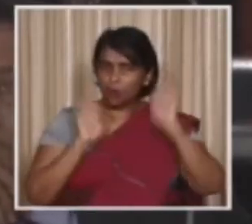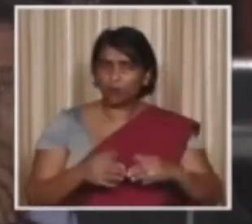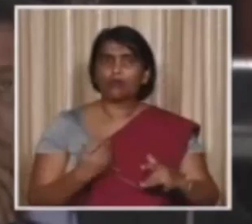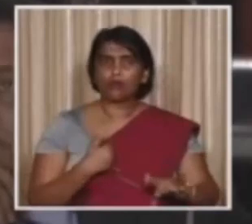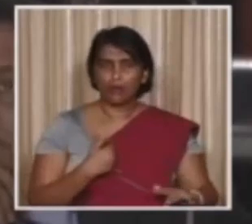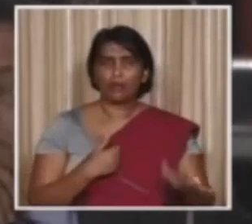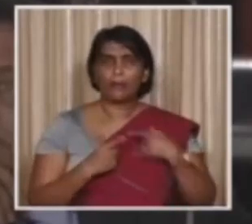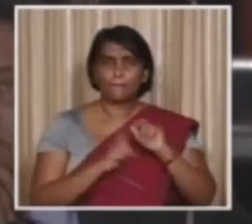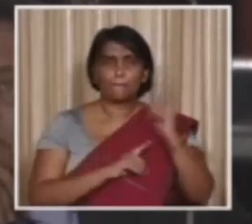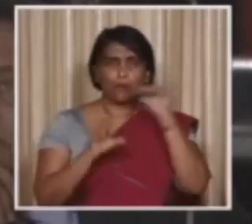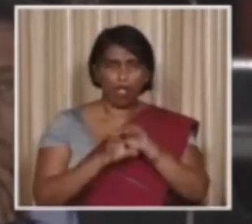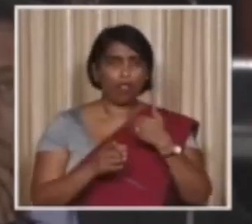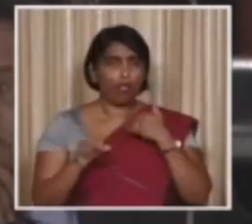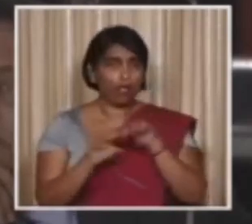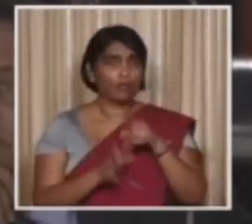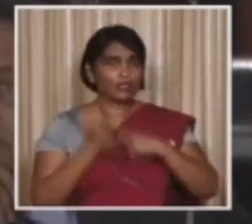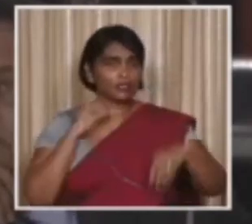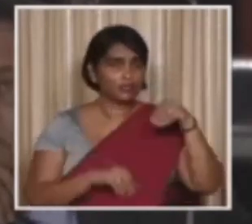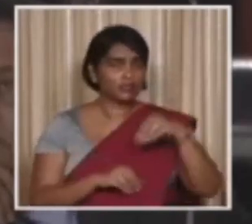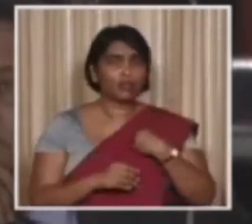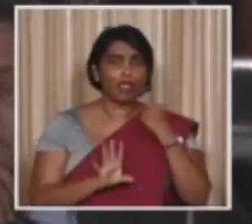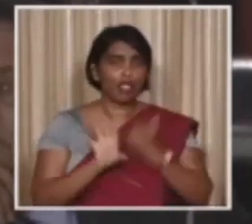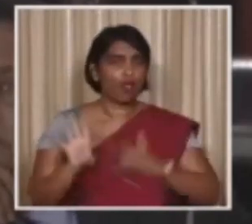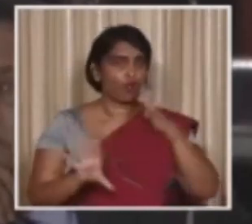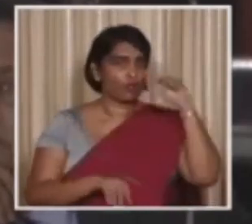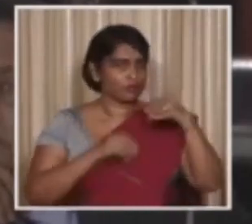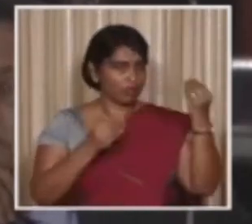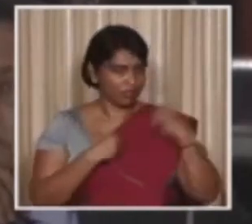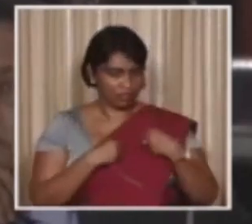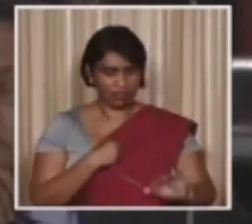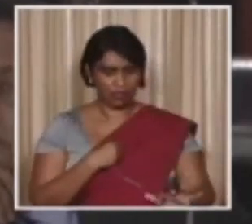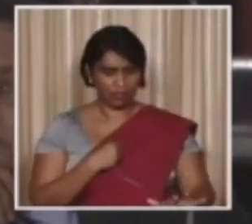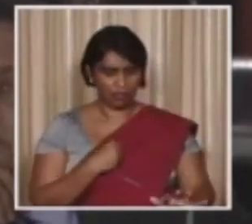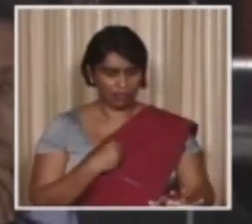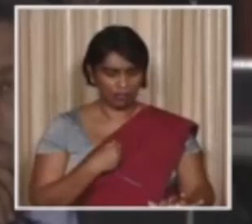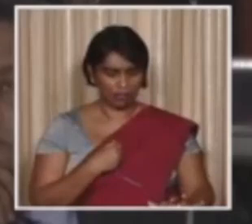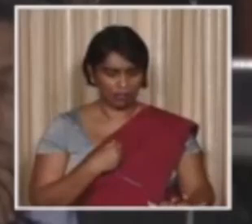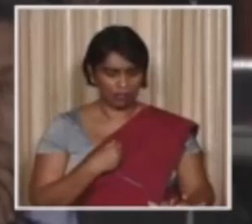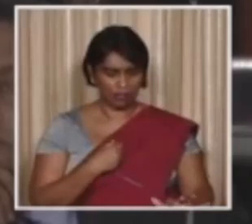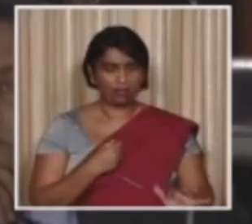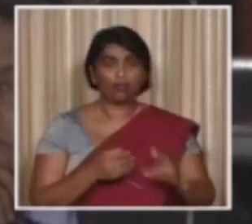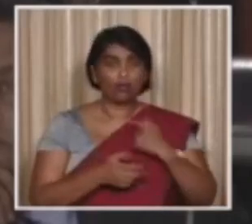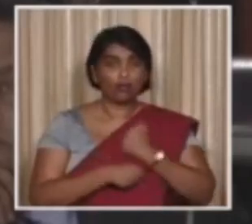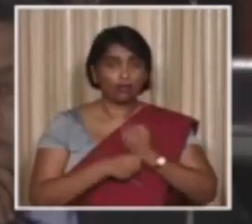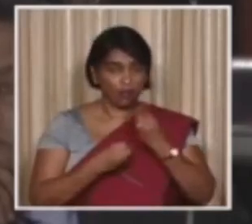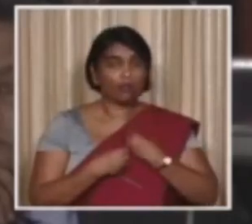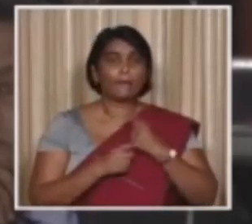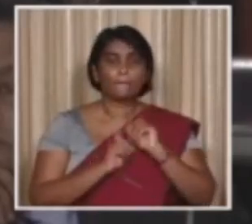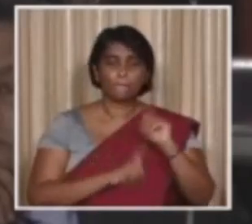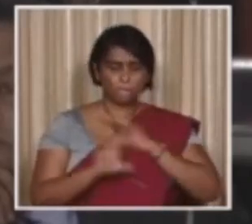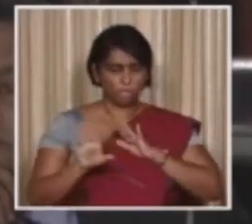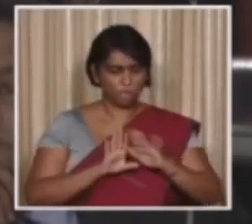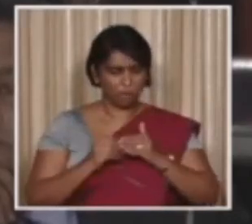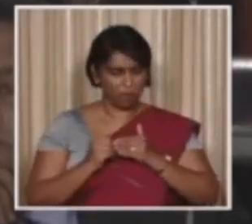මේ පාර්ලිමේන්තුවේ ඡන්දේ මගේ ජනවරම තියෙන අවුරුදු 5කට. ඒ ජනවරම සම්බන්ධයෙන් ජනවරම තිබ්බ ආණ්ඩුවෙන් අපි පාර්ලිමේ